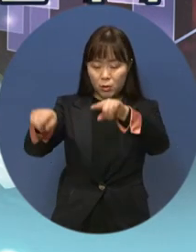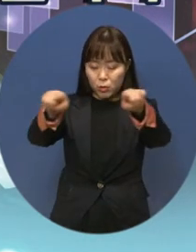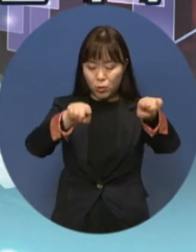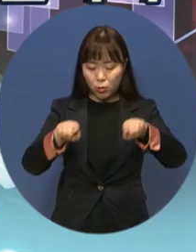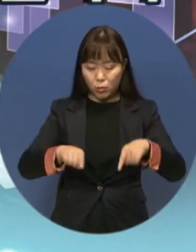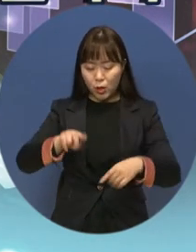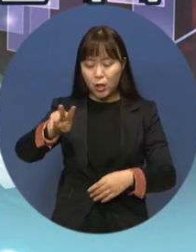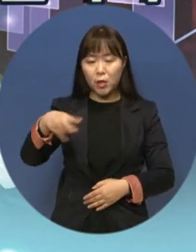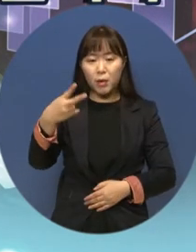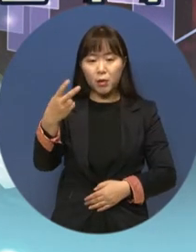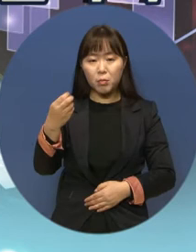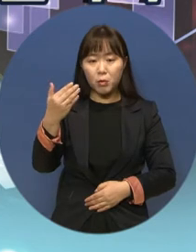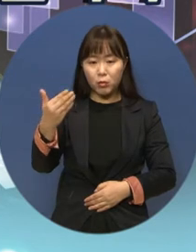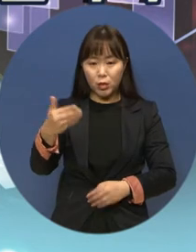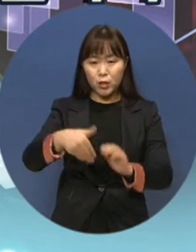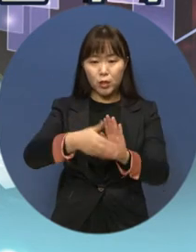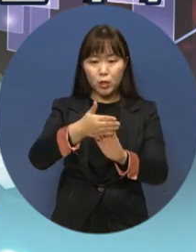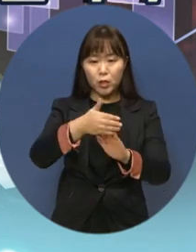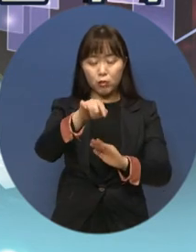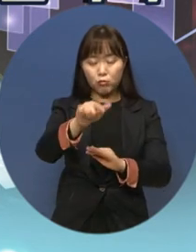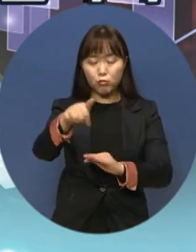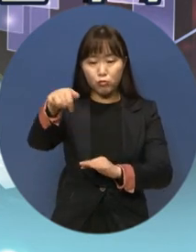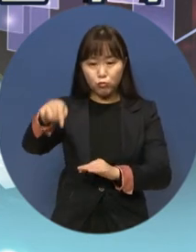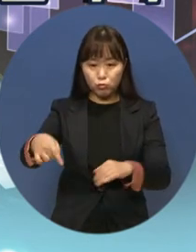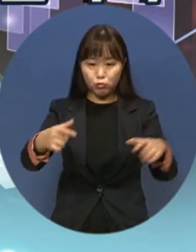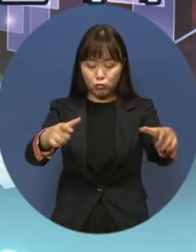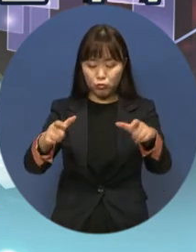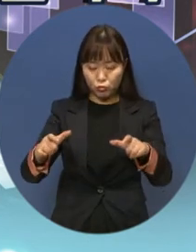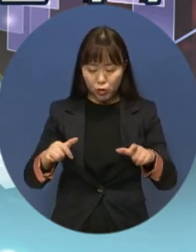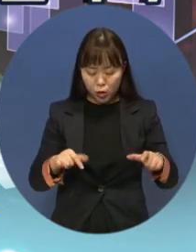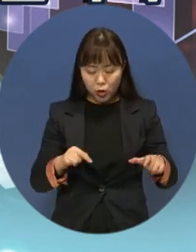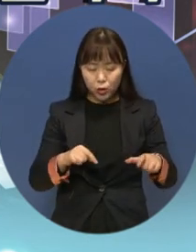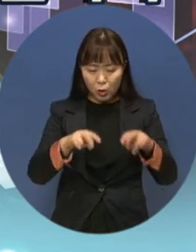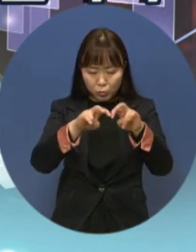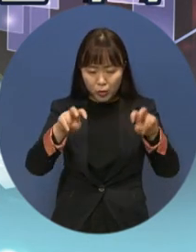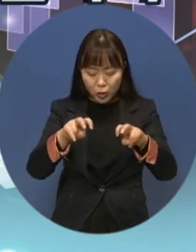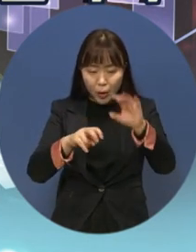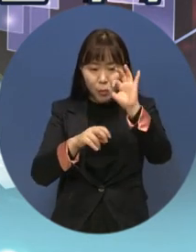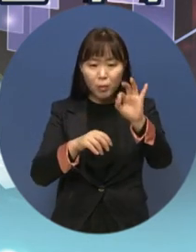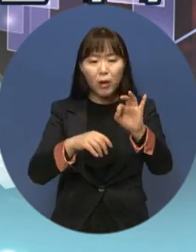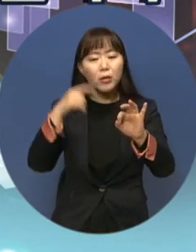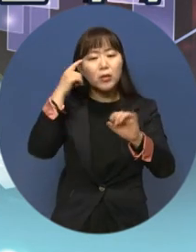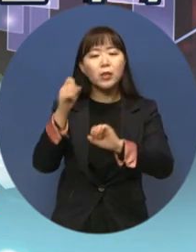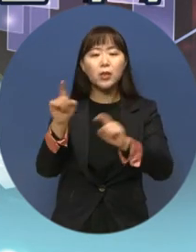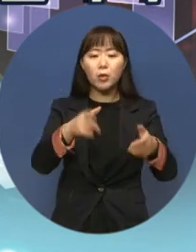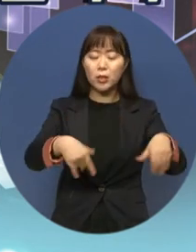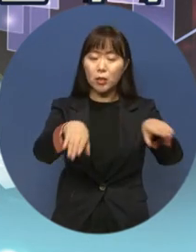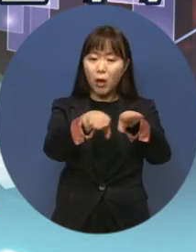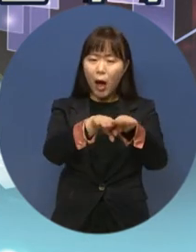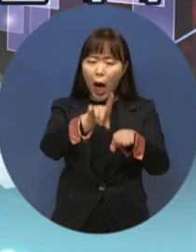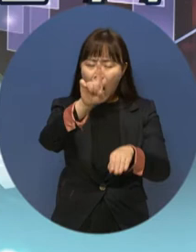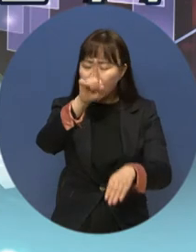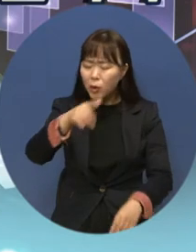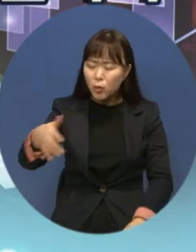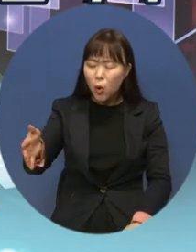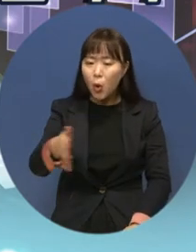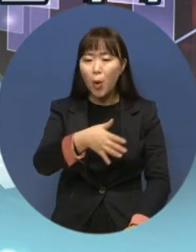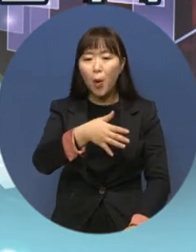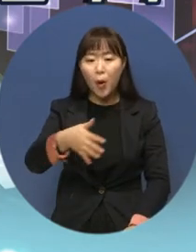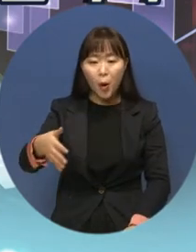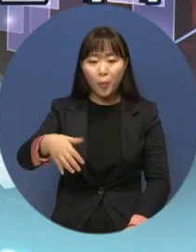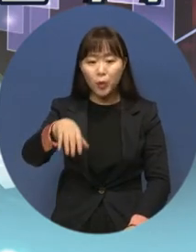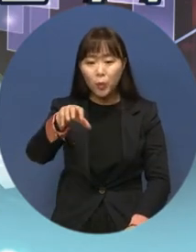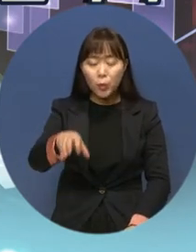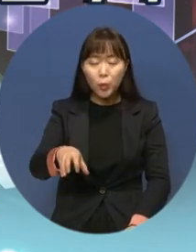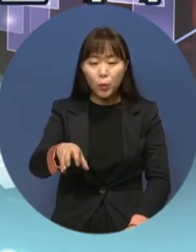전국 229개 시군구로 분석해보면 정신재활시설이 하나도 설치되어